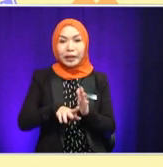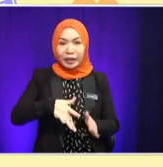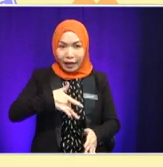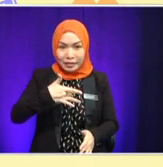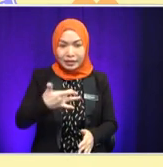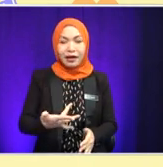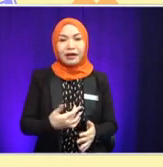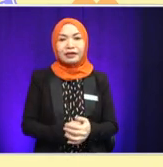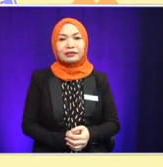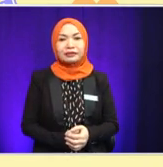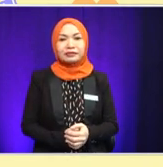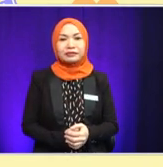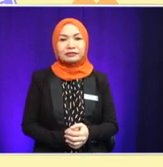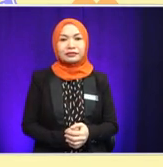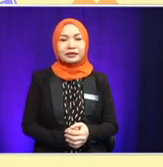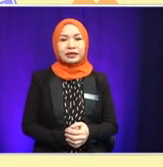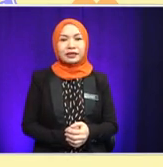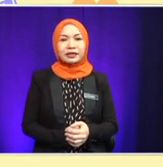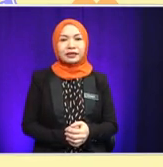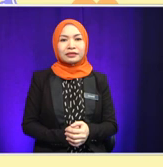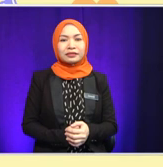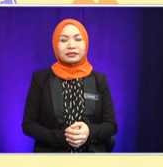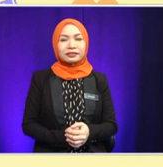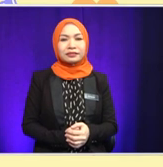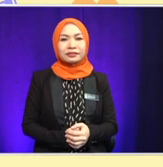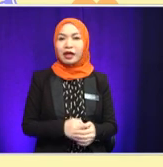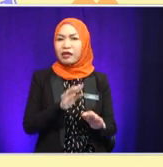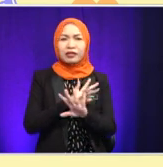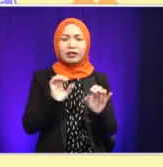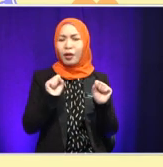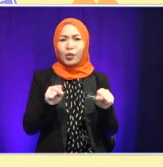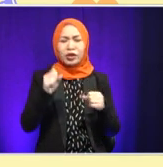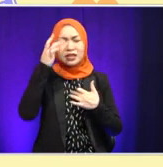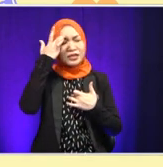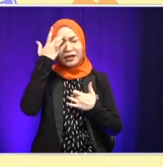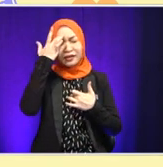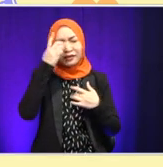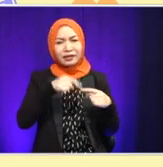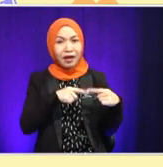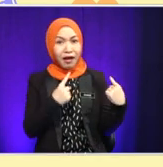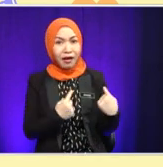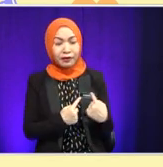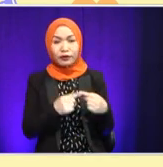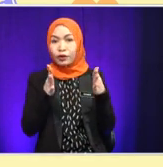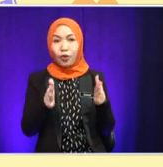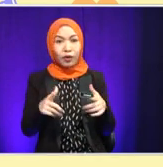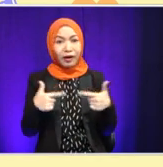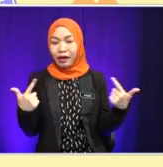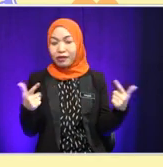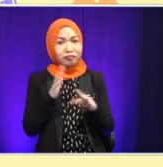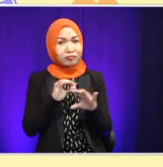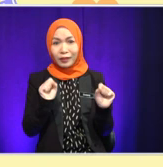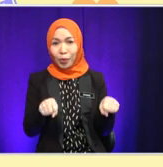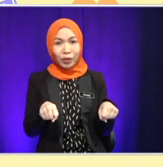atau kaum lain dengan kata-kata yang tak baik menyinggung ataupun menyakiti perasaan orang lain ya oke